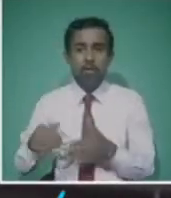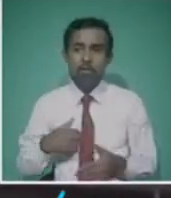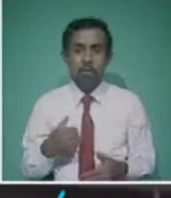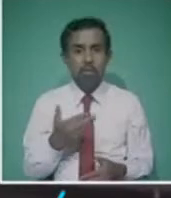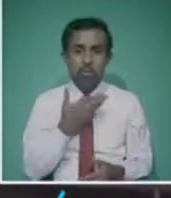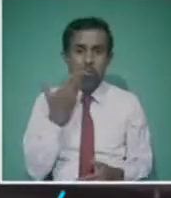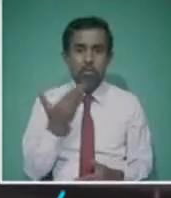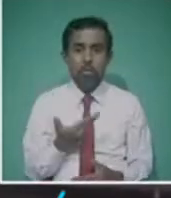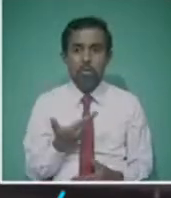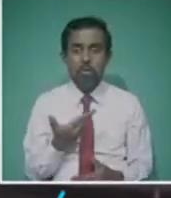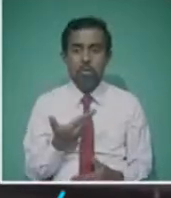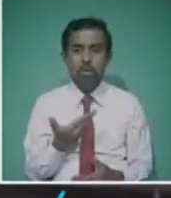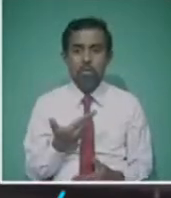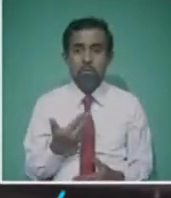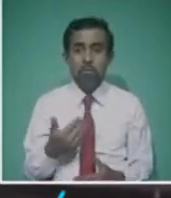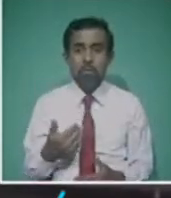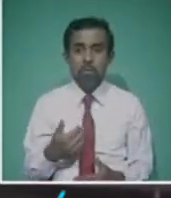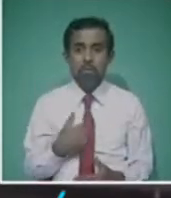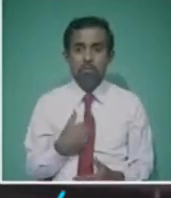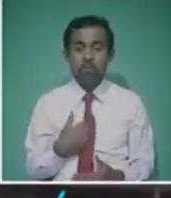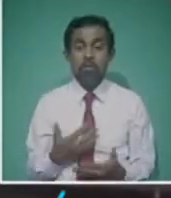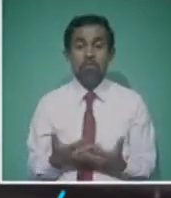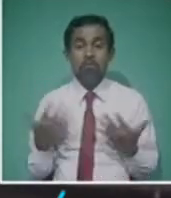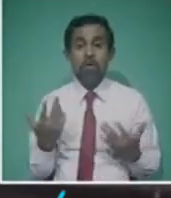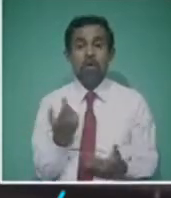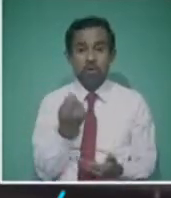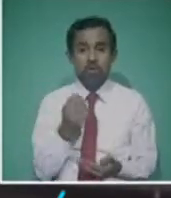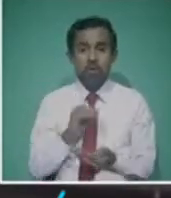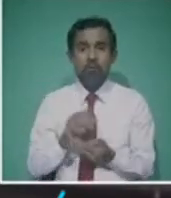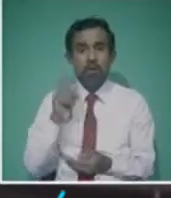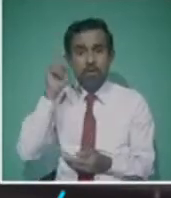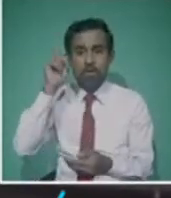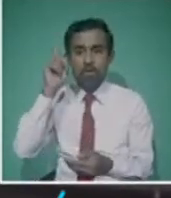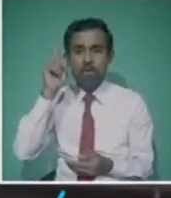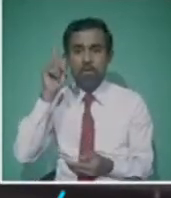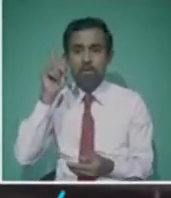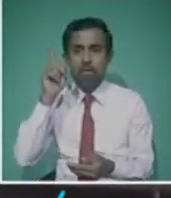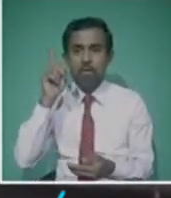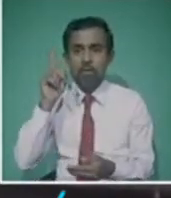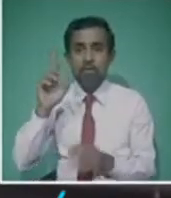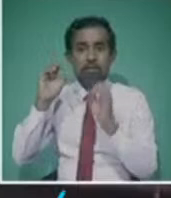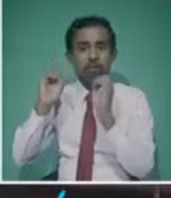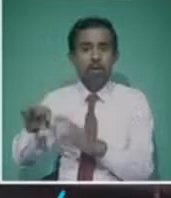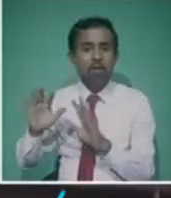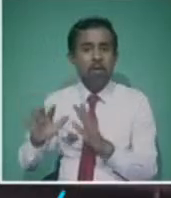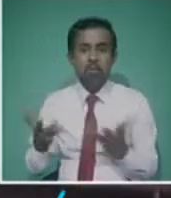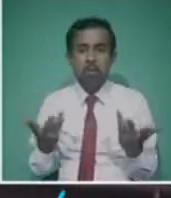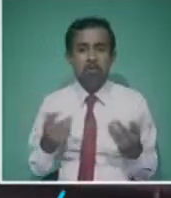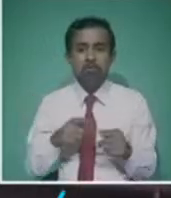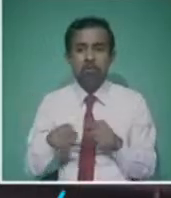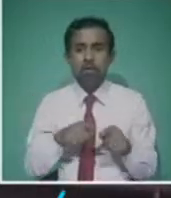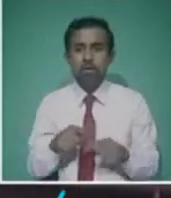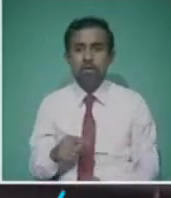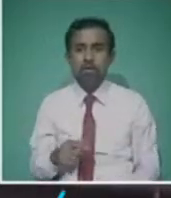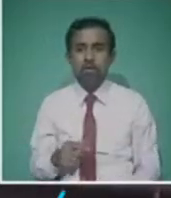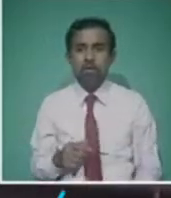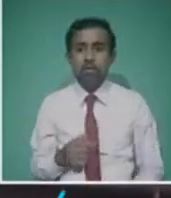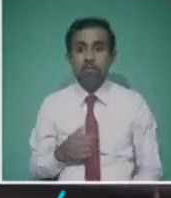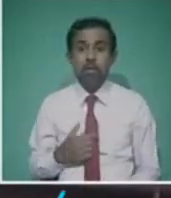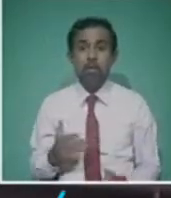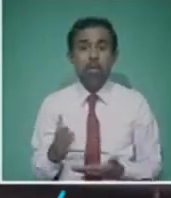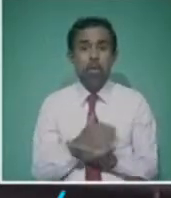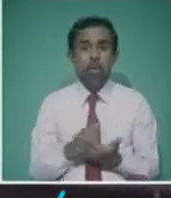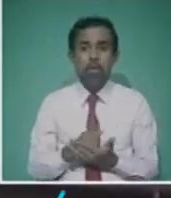नंग मे मटे लिसाये न दाने को तिब्बा ही वो दाला इन्ने बेरी ऐवा के निवे मामा ये सेर